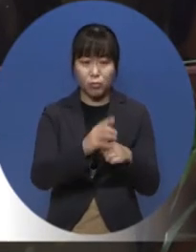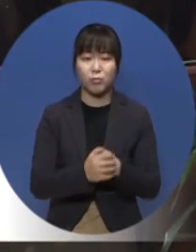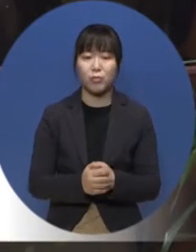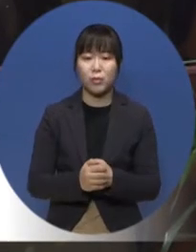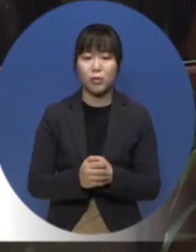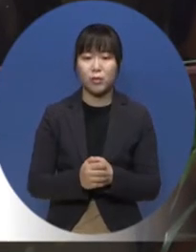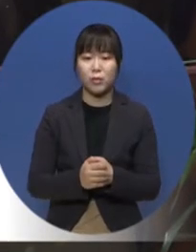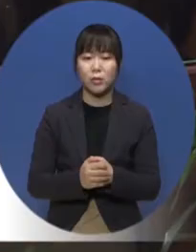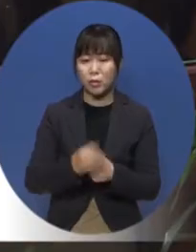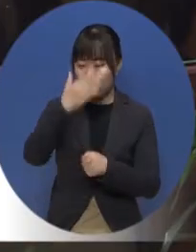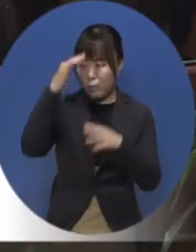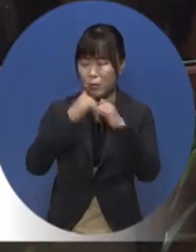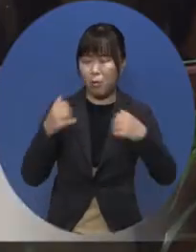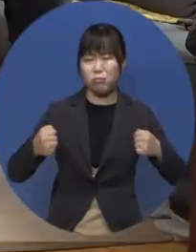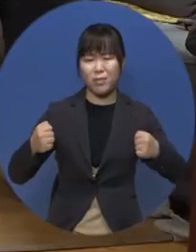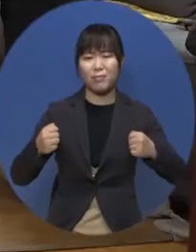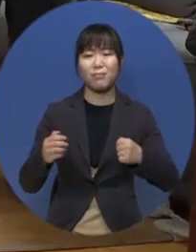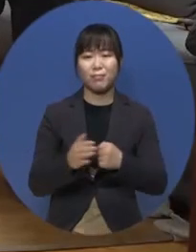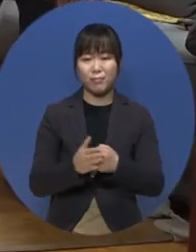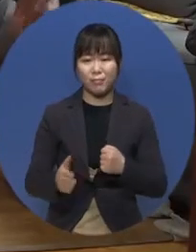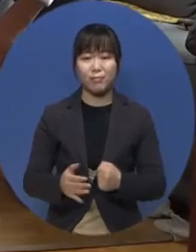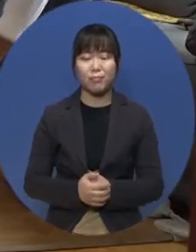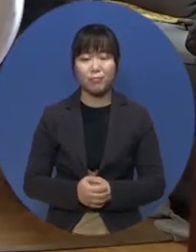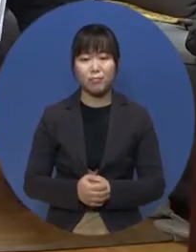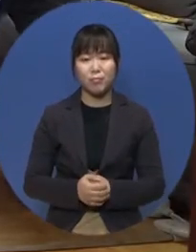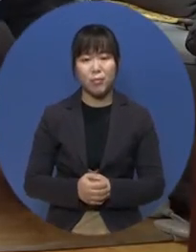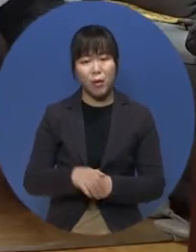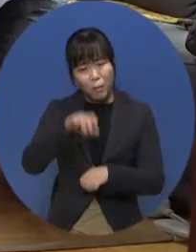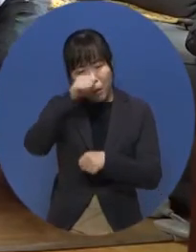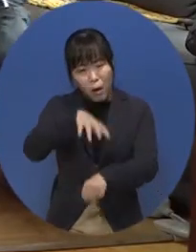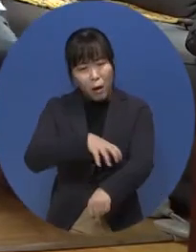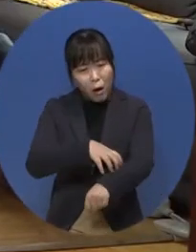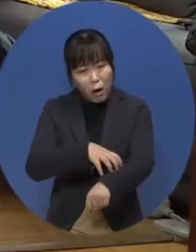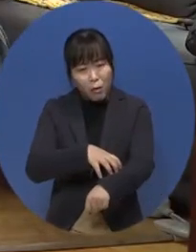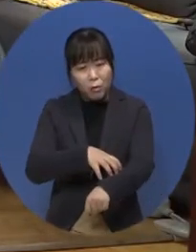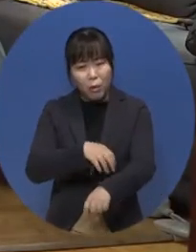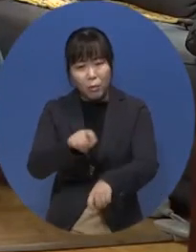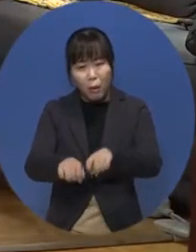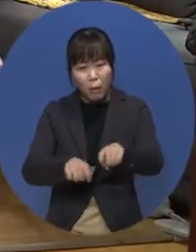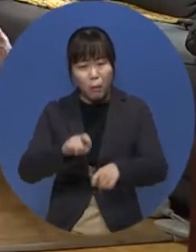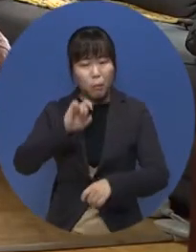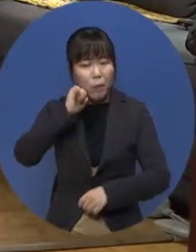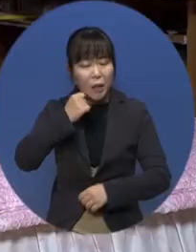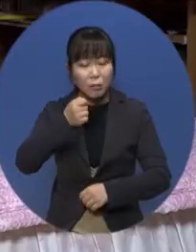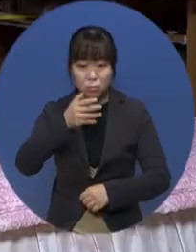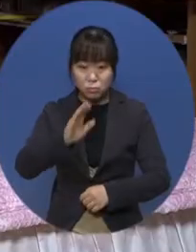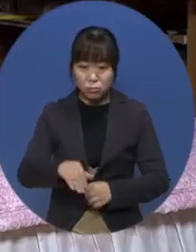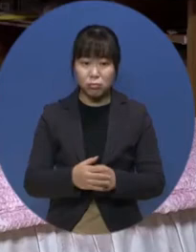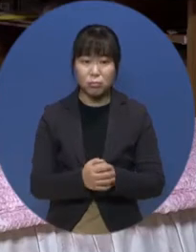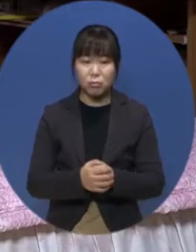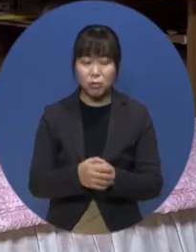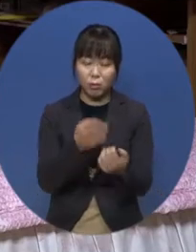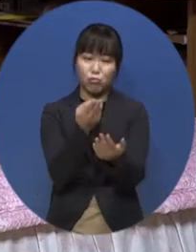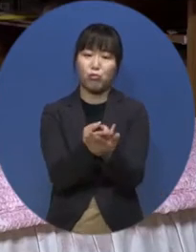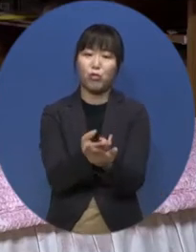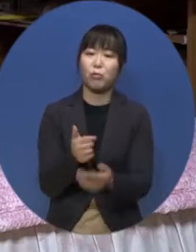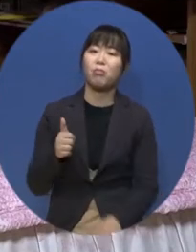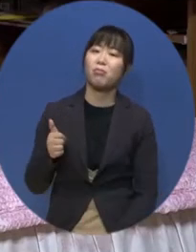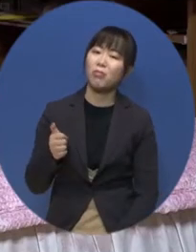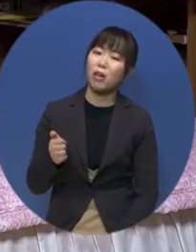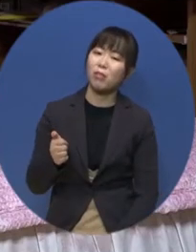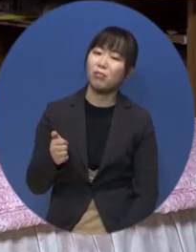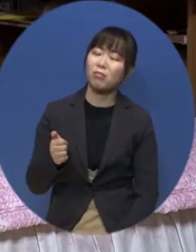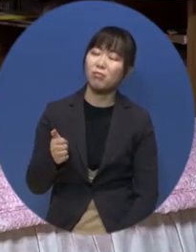정보 상담 널 좋아하니까 다리가 불편하여 몸을 가누기 쉽지 않아도 침대에 누워서도